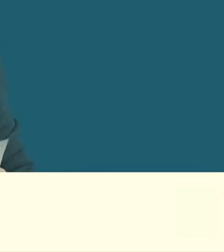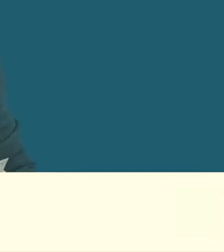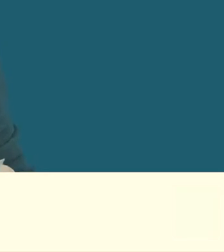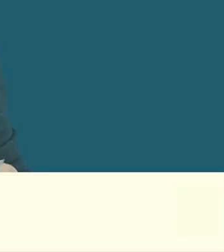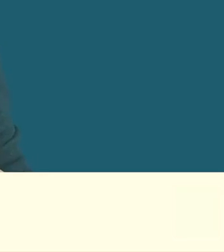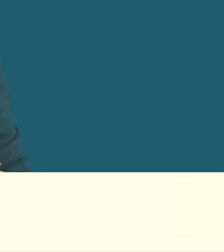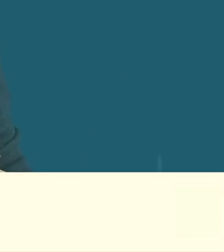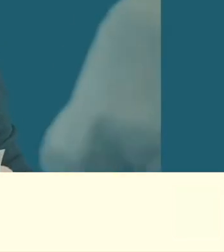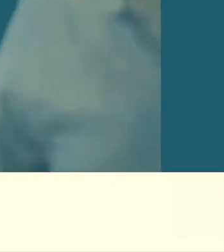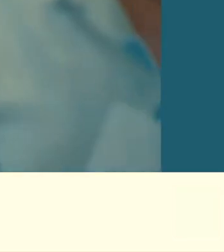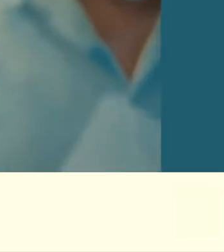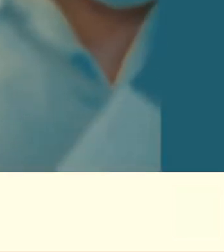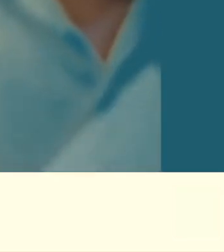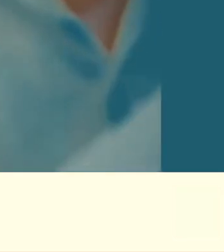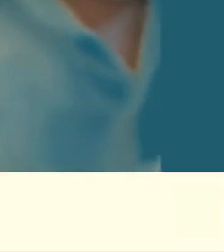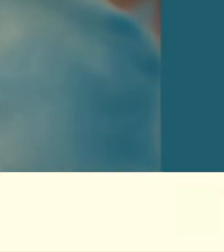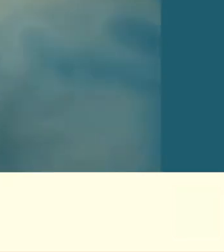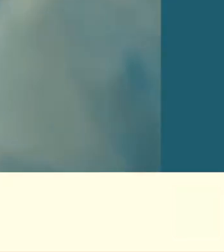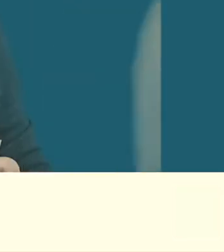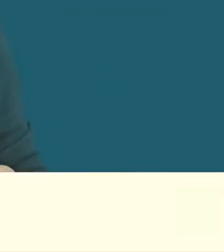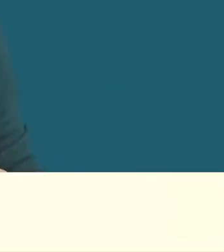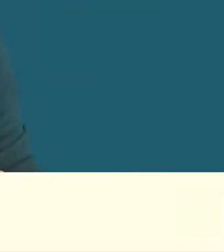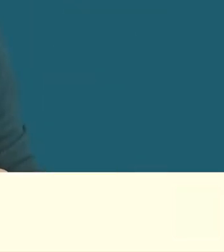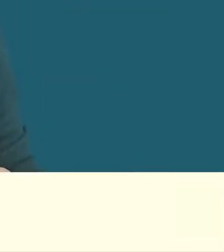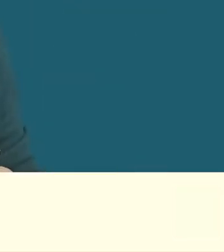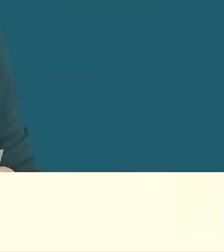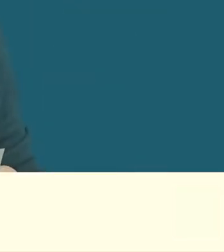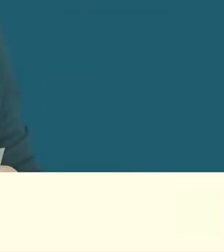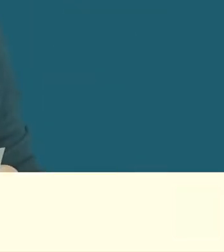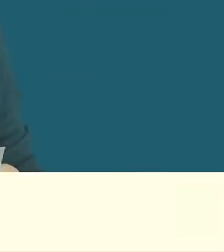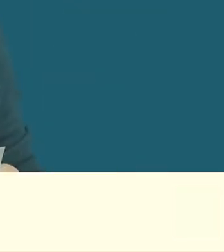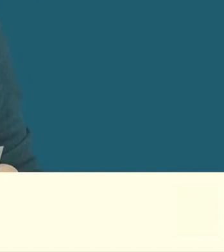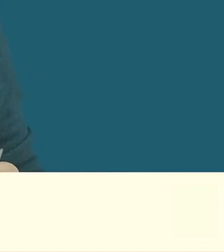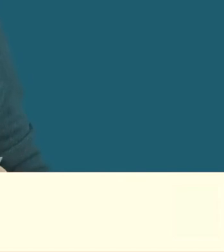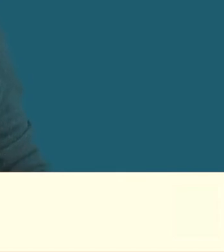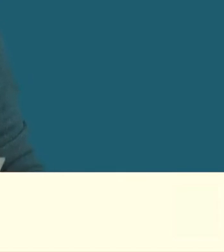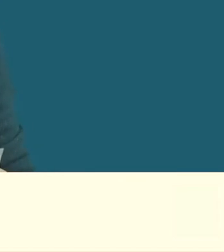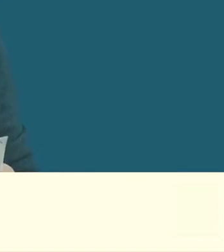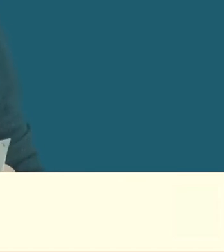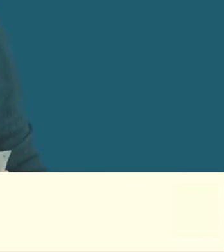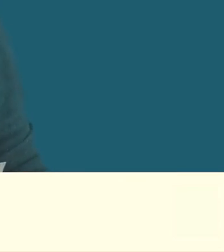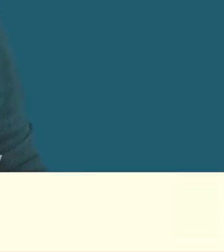Bèze, donc en retard. Marc Capuano, absent représenté par Sylvain Di Giovanni.